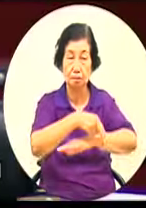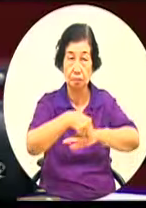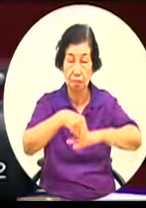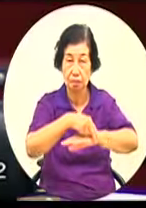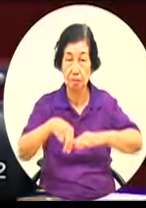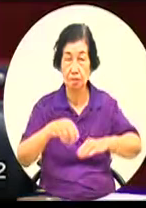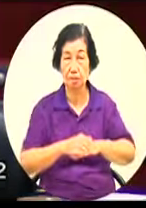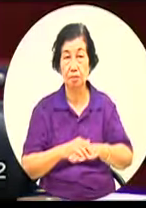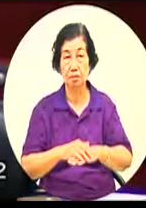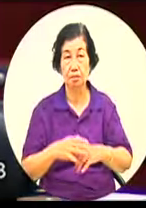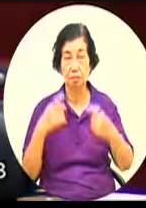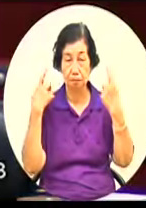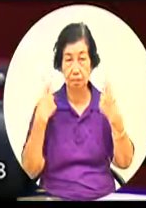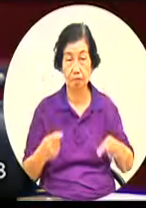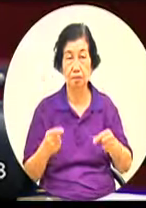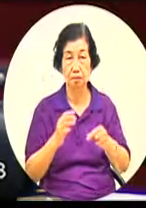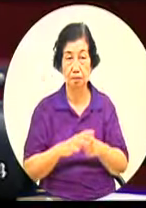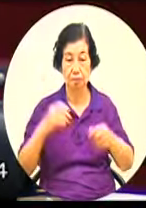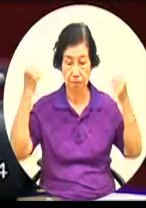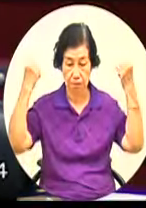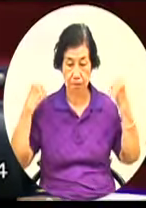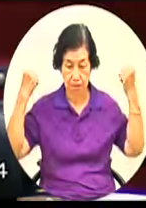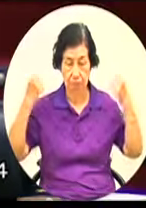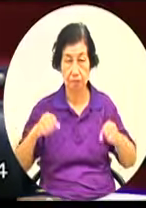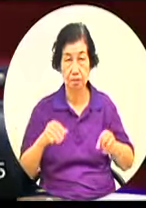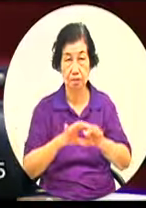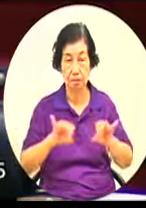有的运动的场地